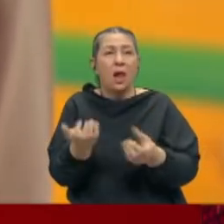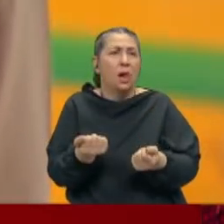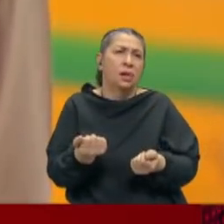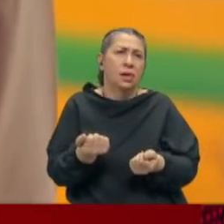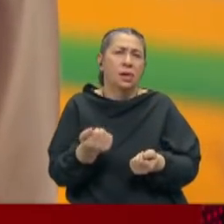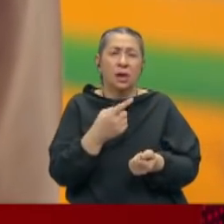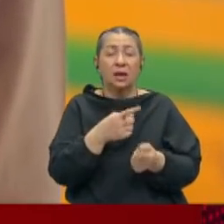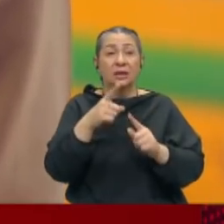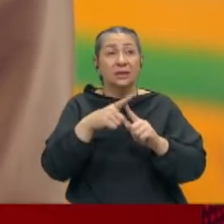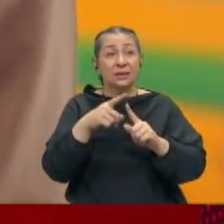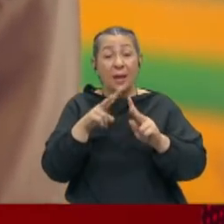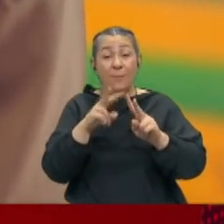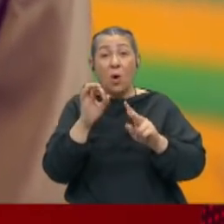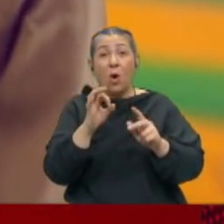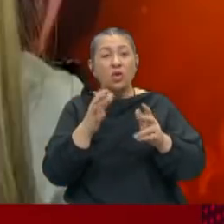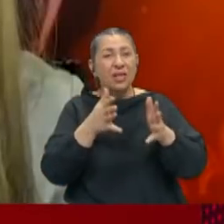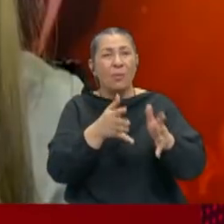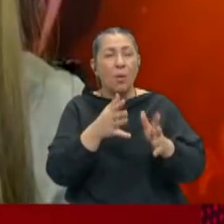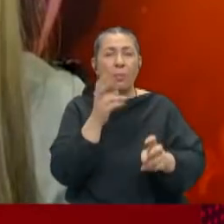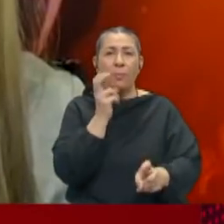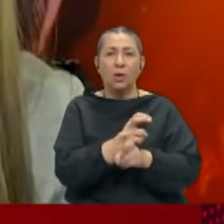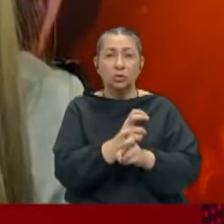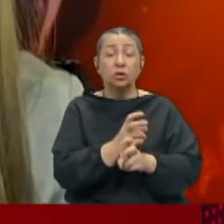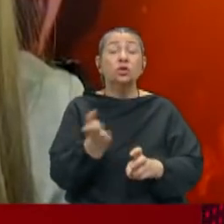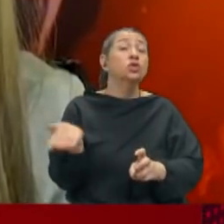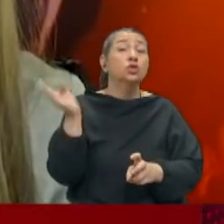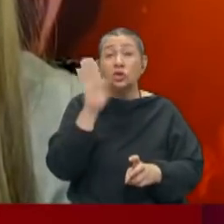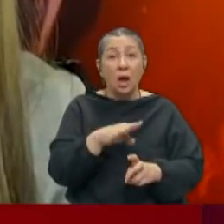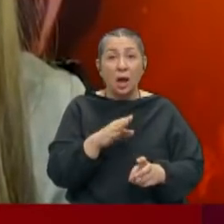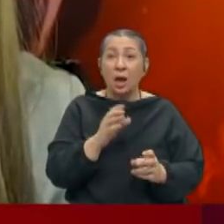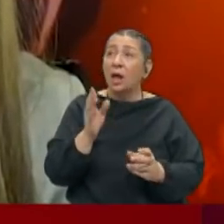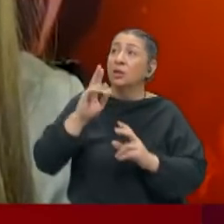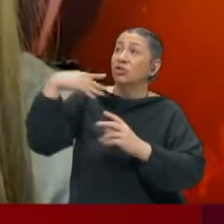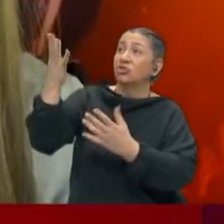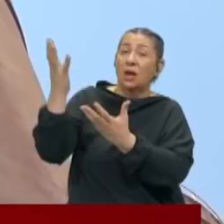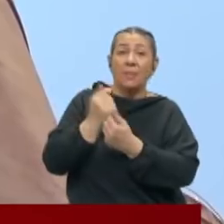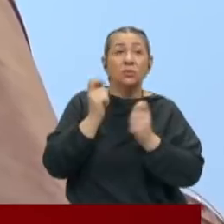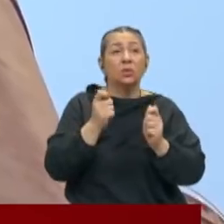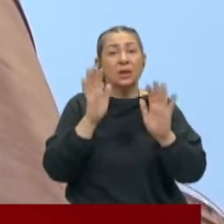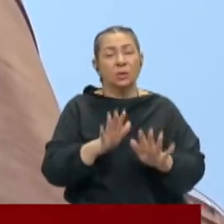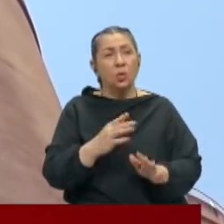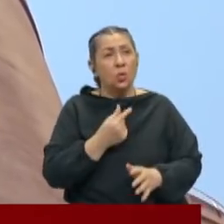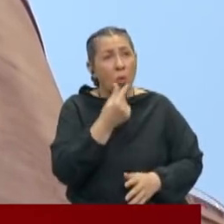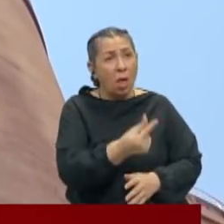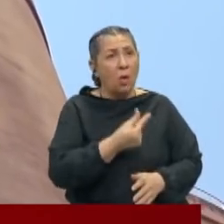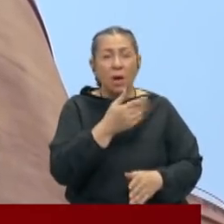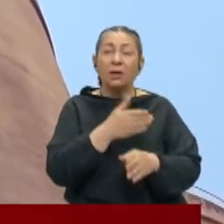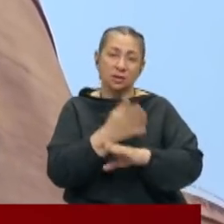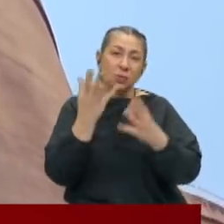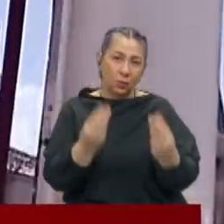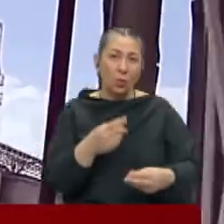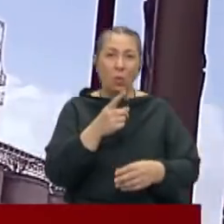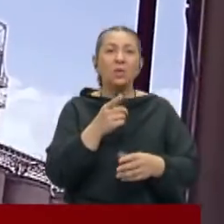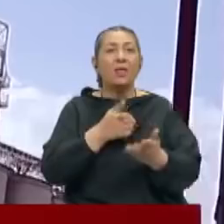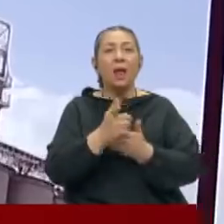alamazsınız. TMO'nun stokları boş kalır ve daha sonra ithal etmek zorunda kalırsınız. Uyarılar gerçek oldu ve o